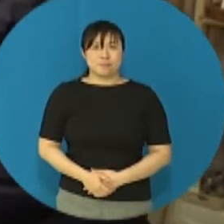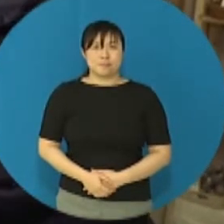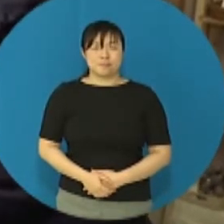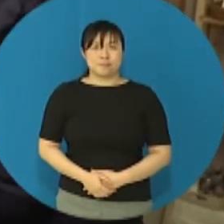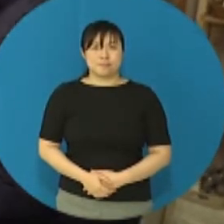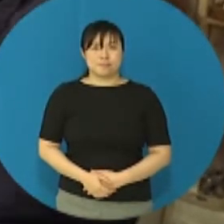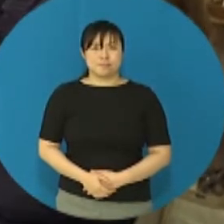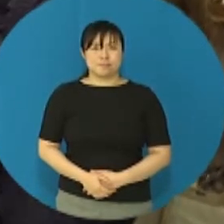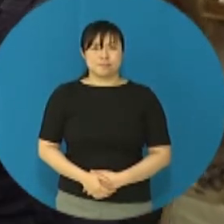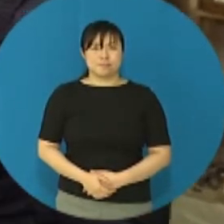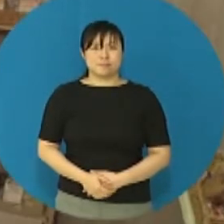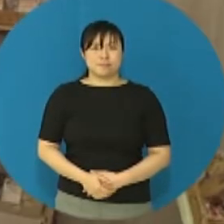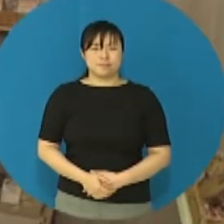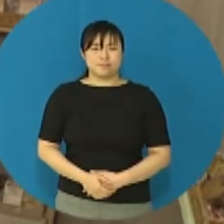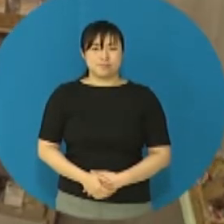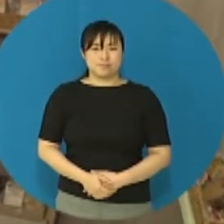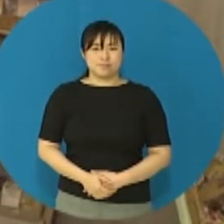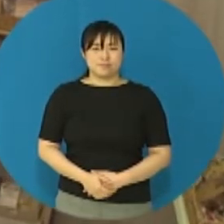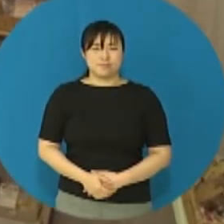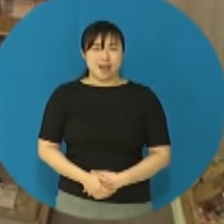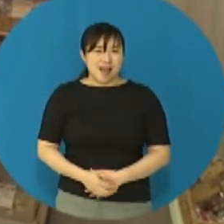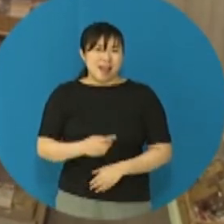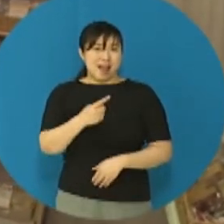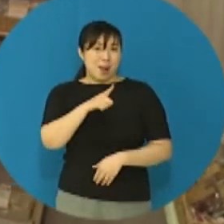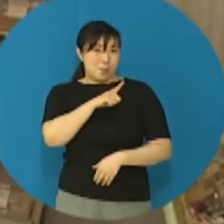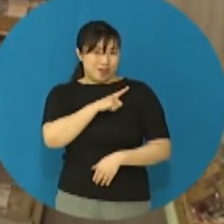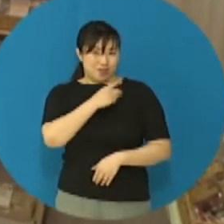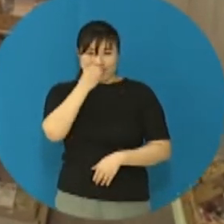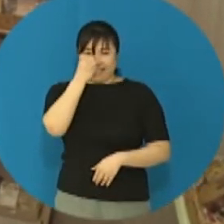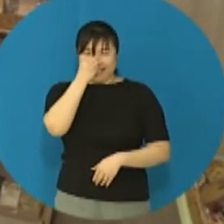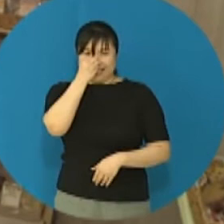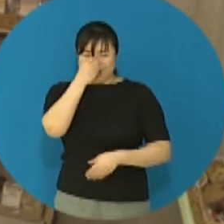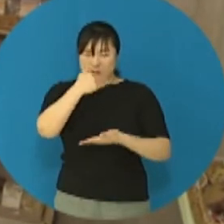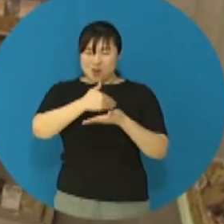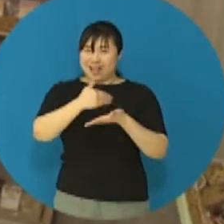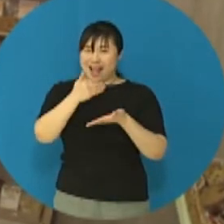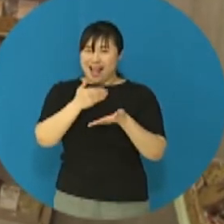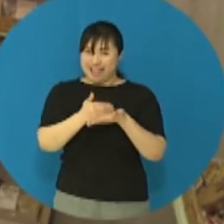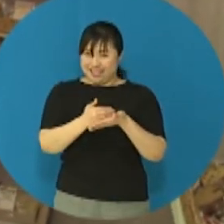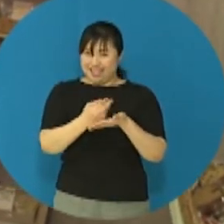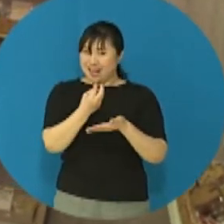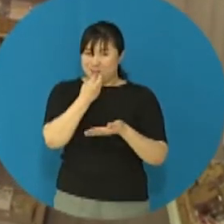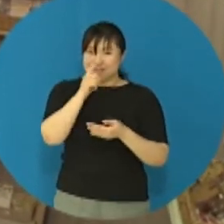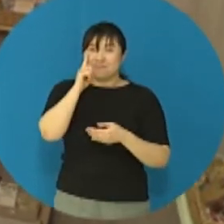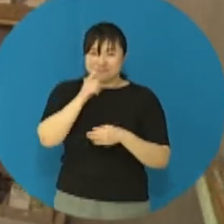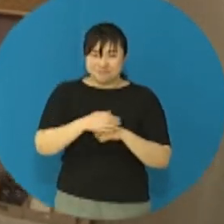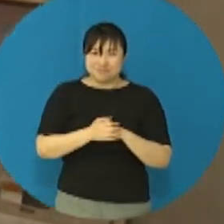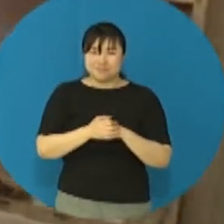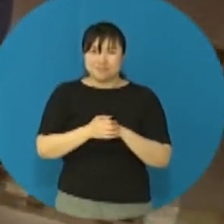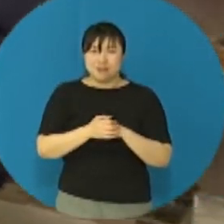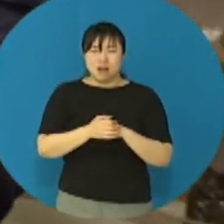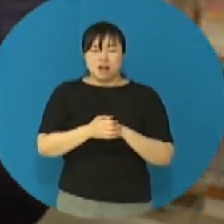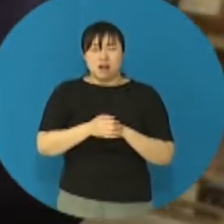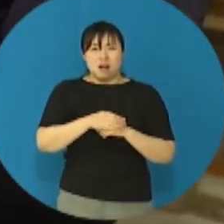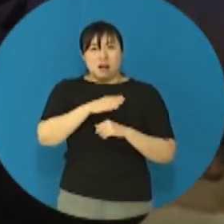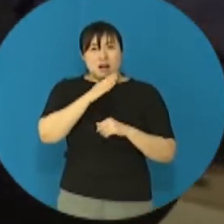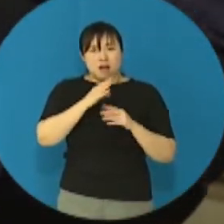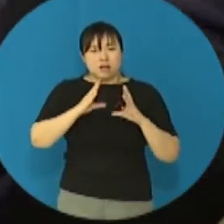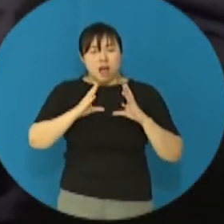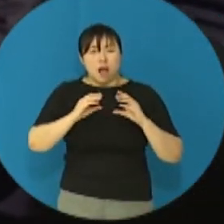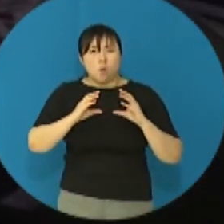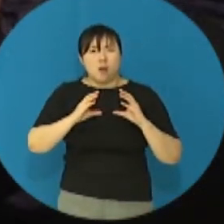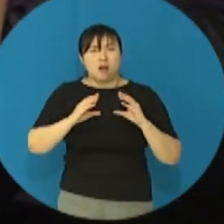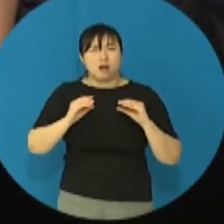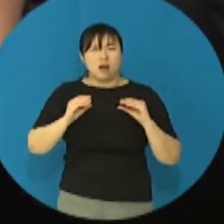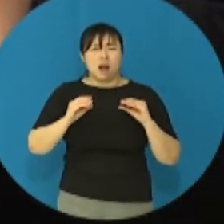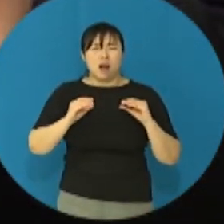ません、いちごのシフォンいただきます。もうね、ふわふわなんです